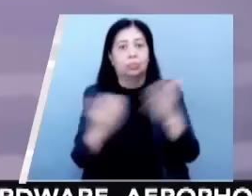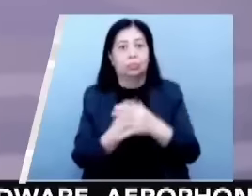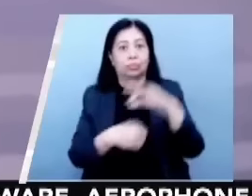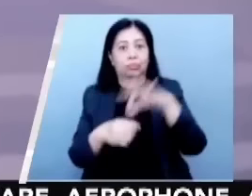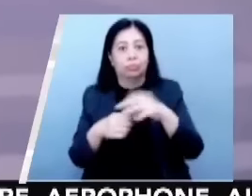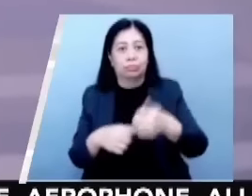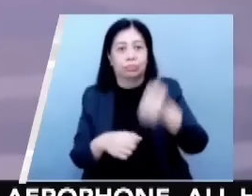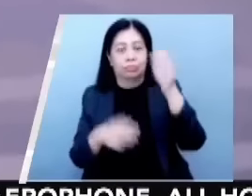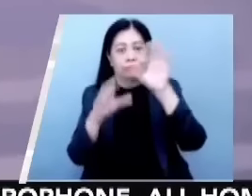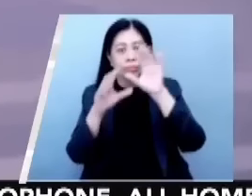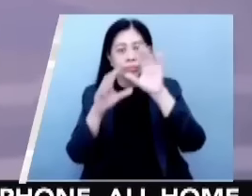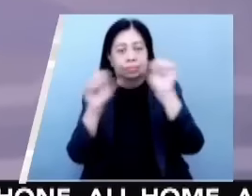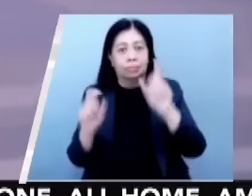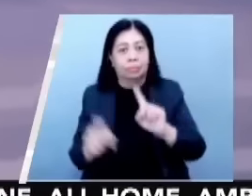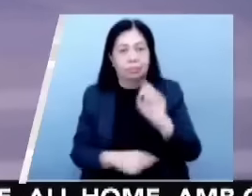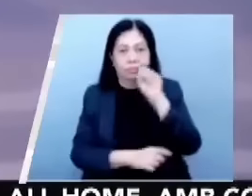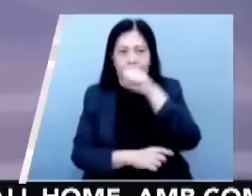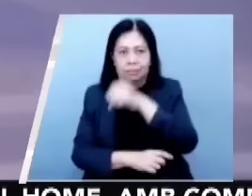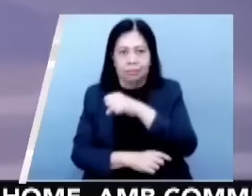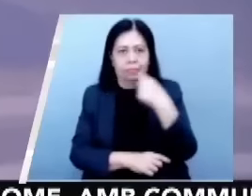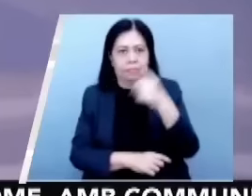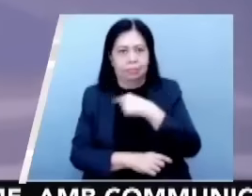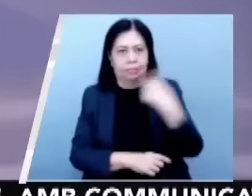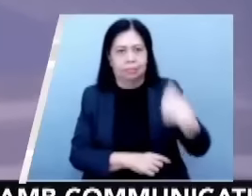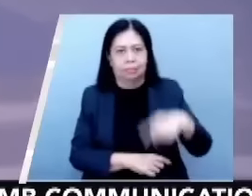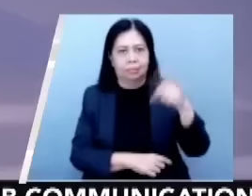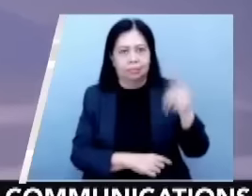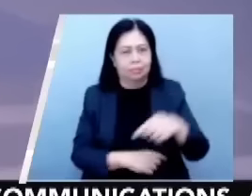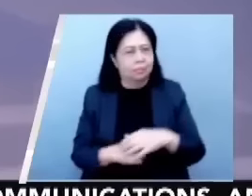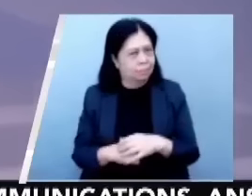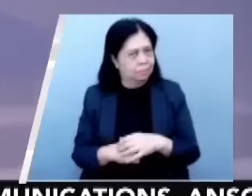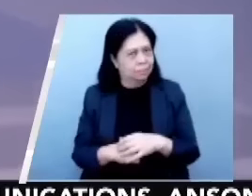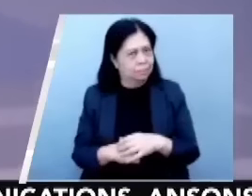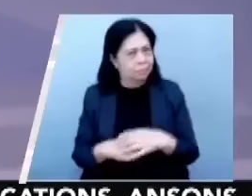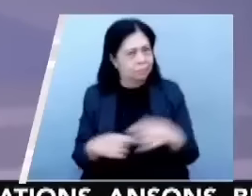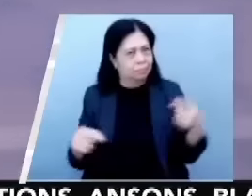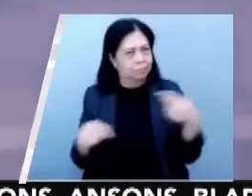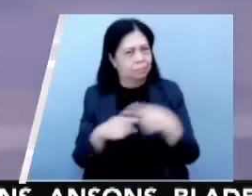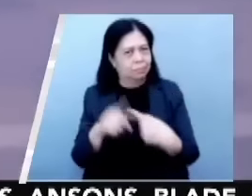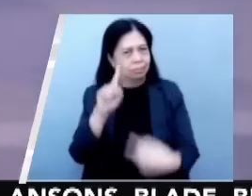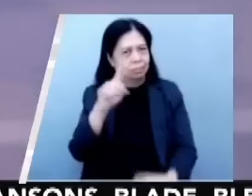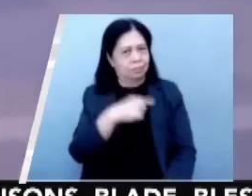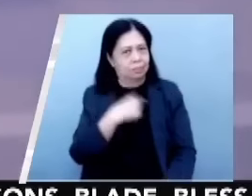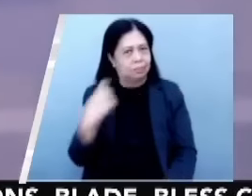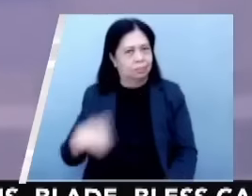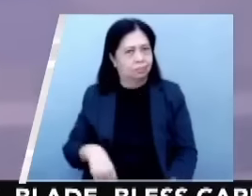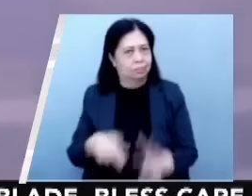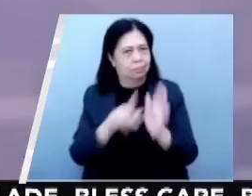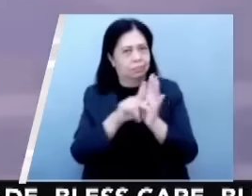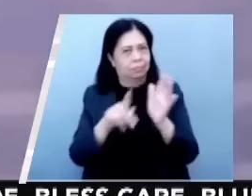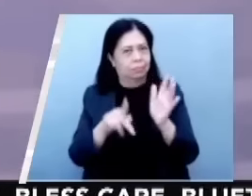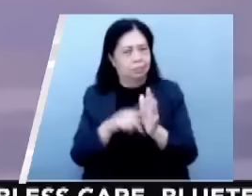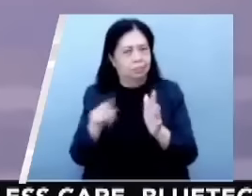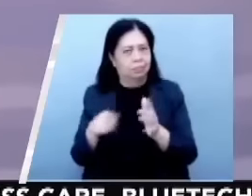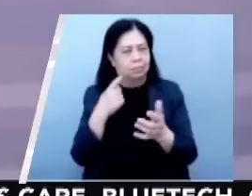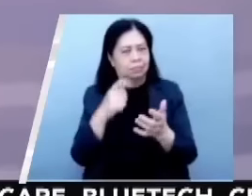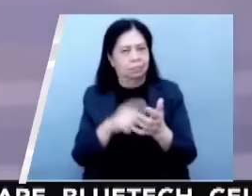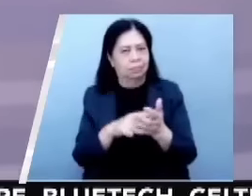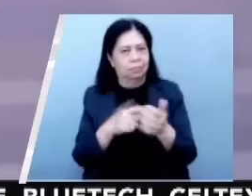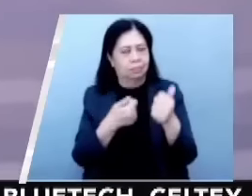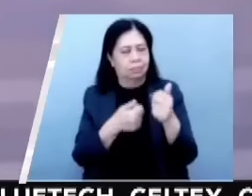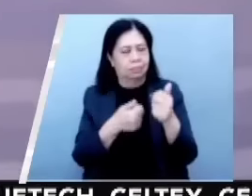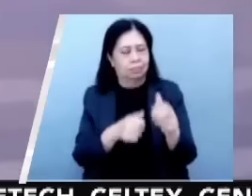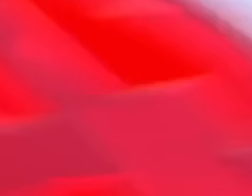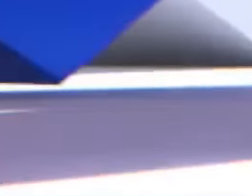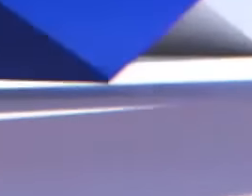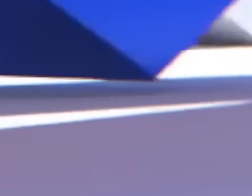Taiwan. Sabi po ng China, malubhang paglabag ito sa One China Policy na kinikilala ng Pilipinas. Tinutukan po yan ni